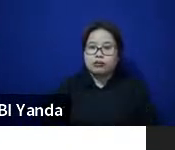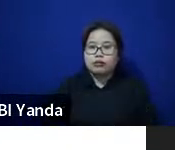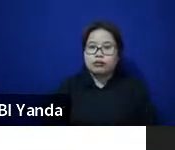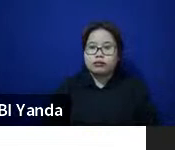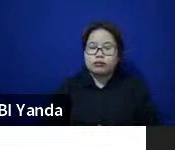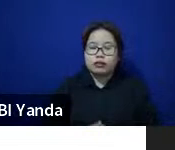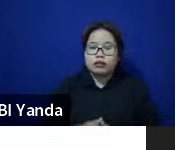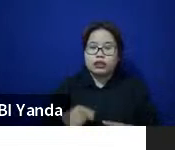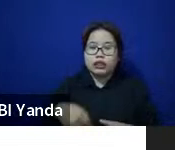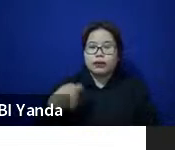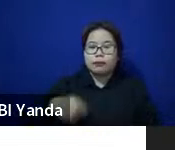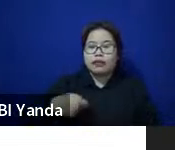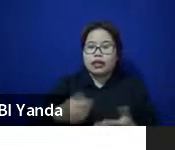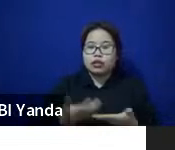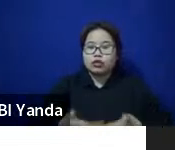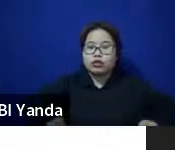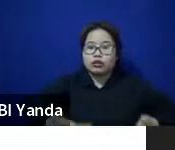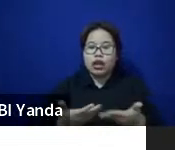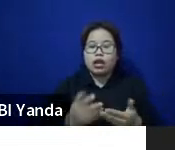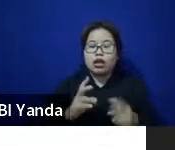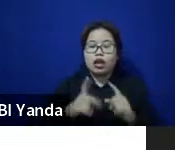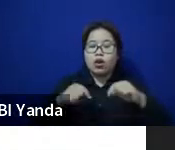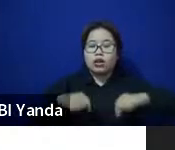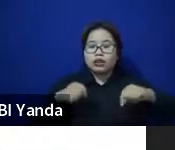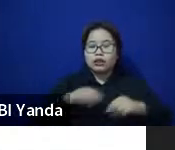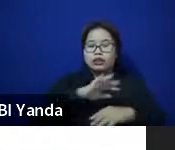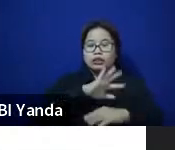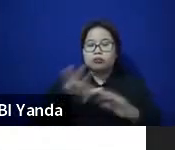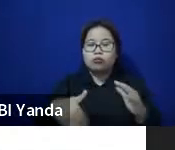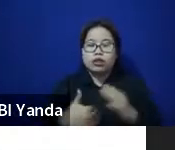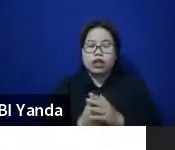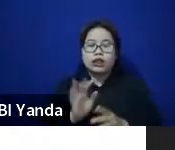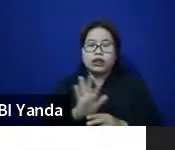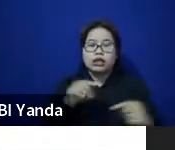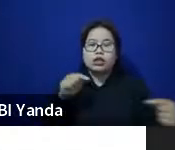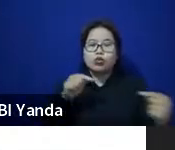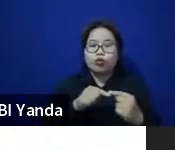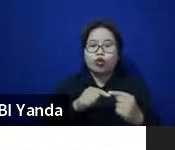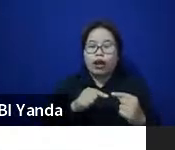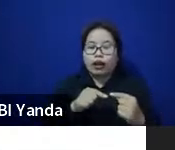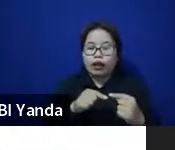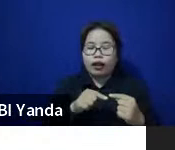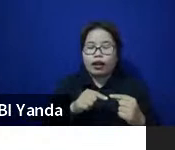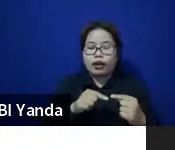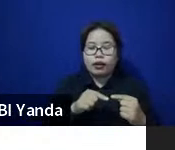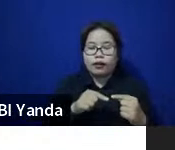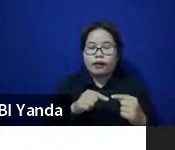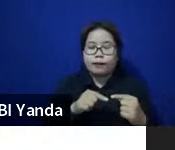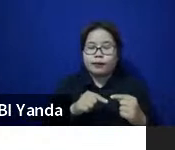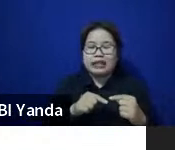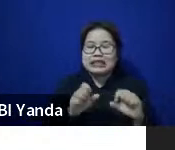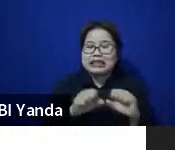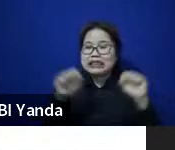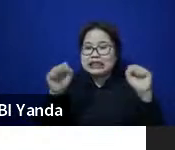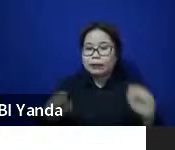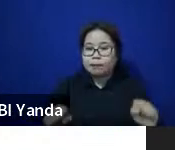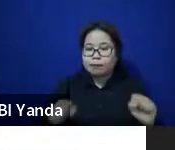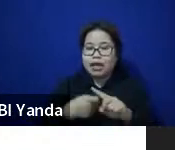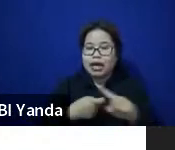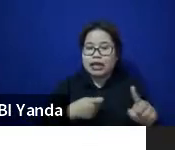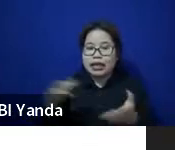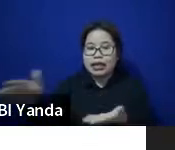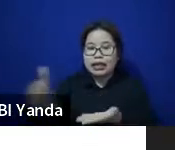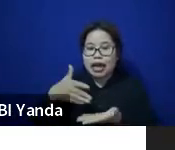Kemensos. Dan semua ini sayangnya juga tidak link atau tidak dihubungkan secara sistematis dengan data